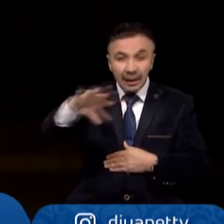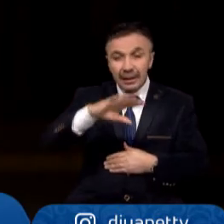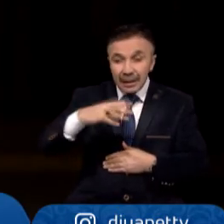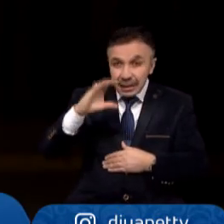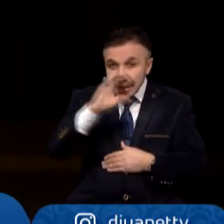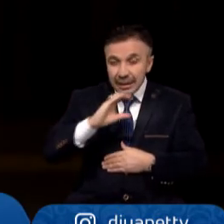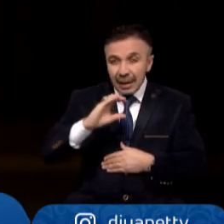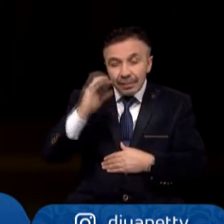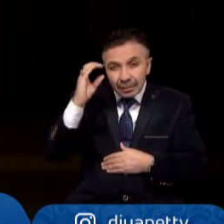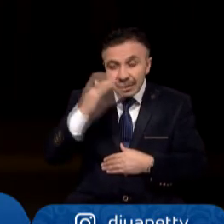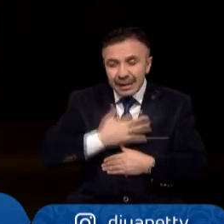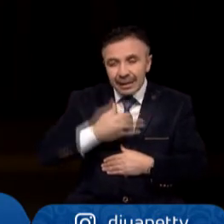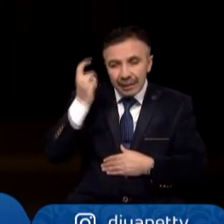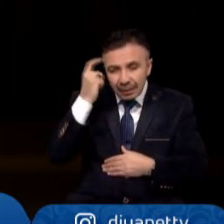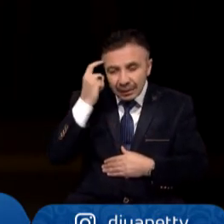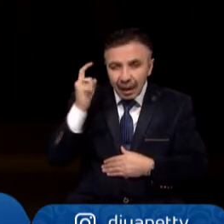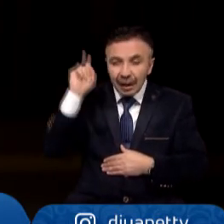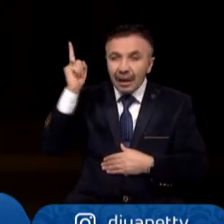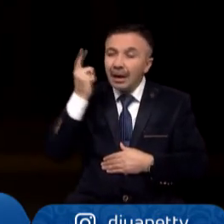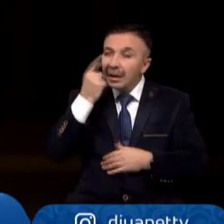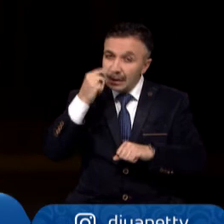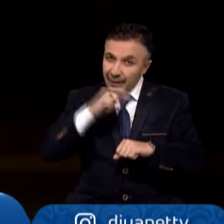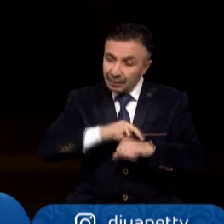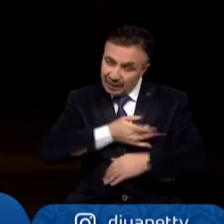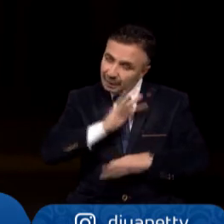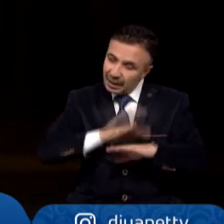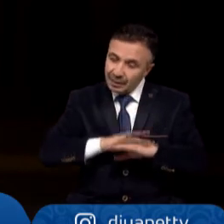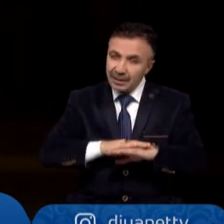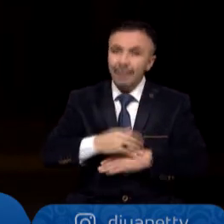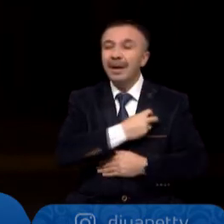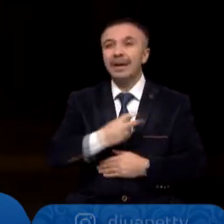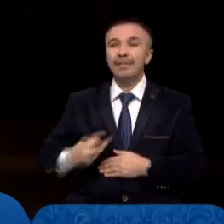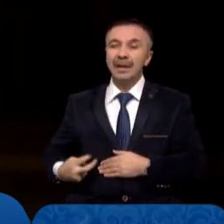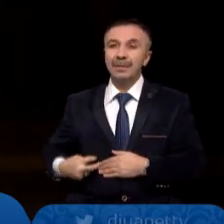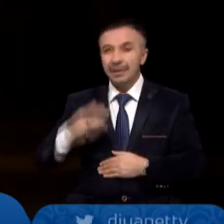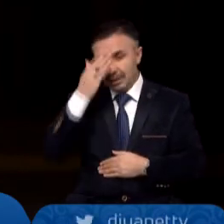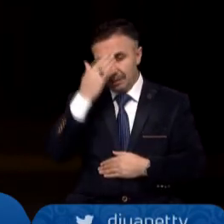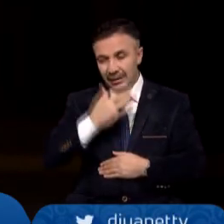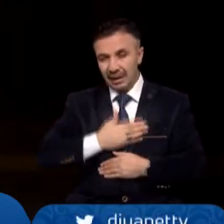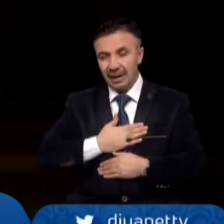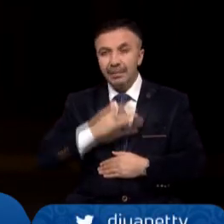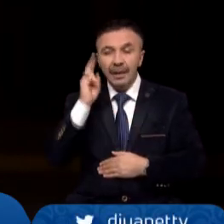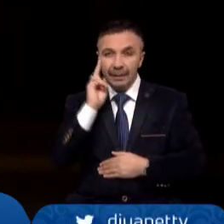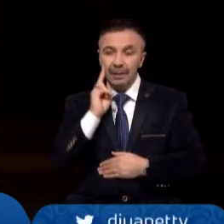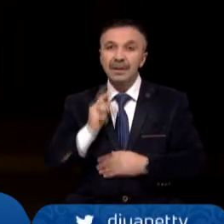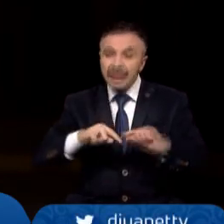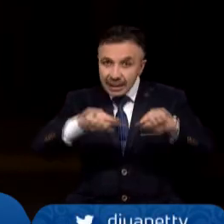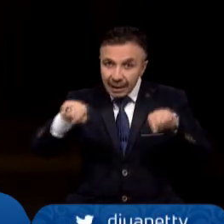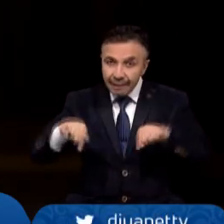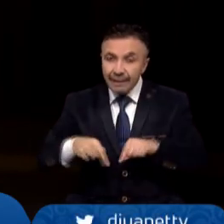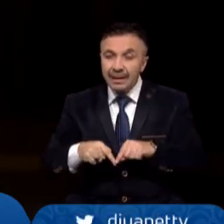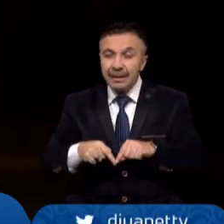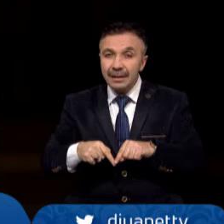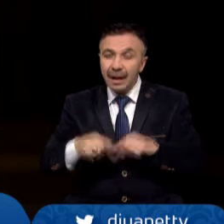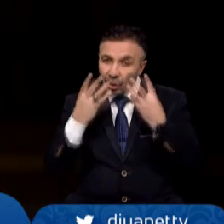islâm'ı tanımasında Allah'a iman etmesinde peygamber Sallallahu Aleyhi ve Sellem efendimizin